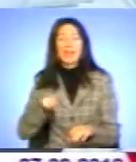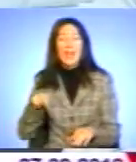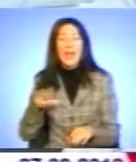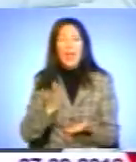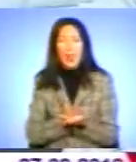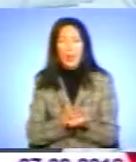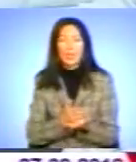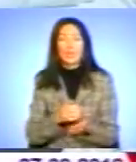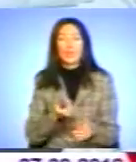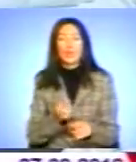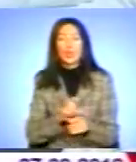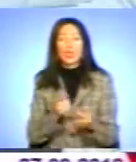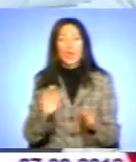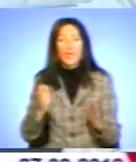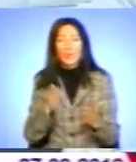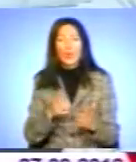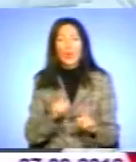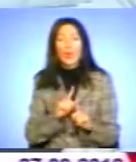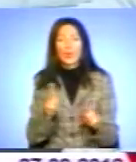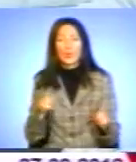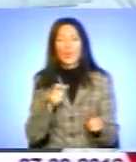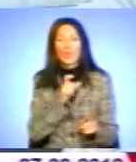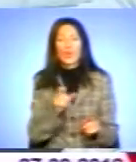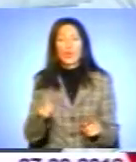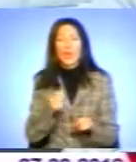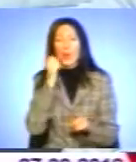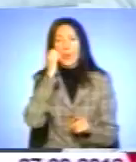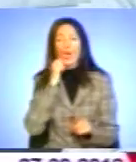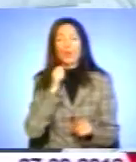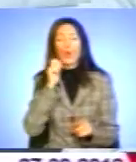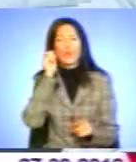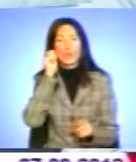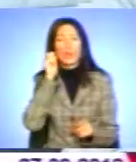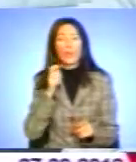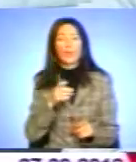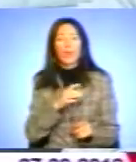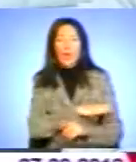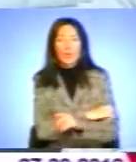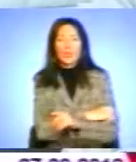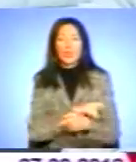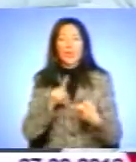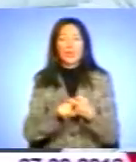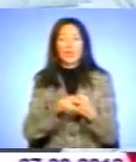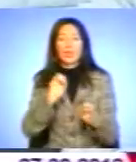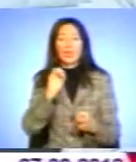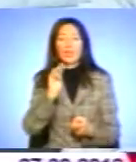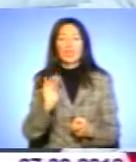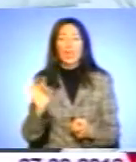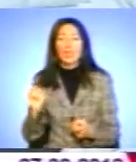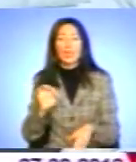більшості випадків, особливо у людей похилого віку, гіпертонічна хвороба поєднується з ішемічною хворобою серця, яка й приводить